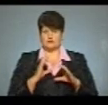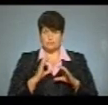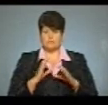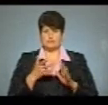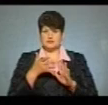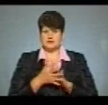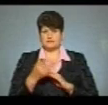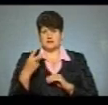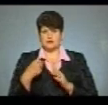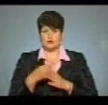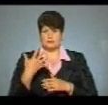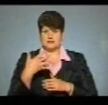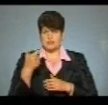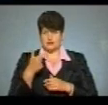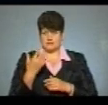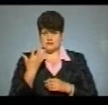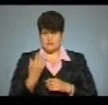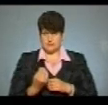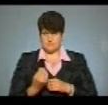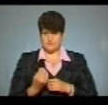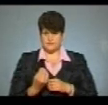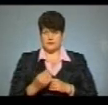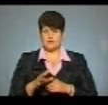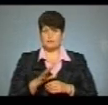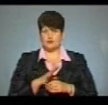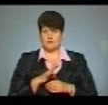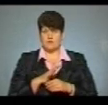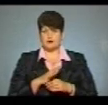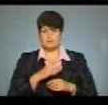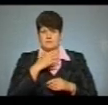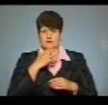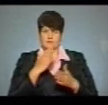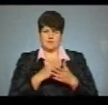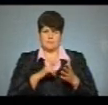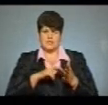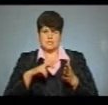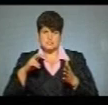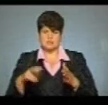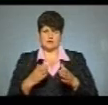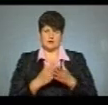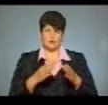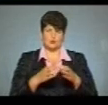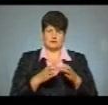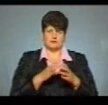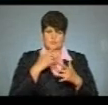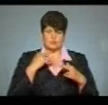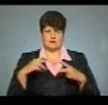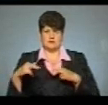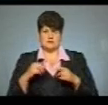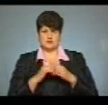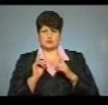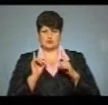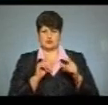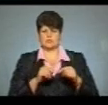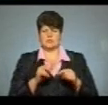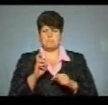50 гривень за день. В день маю ще інші пересядки, бо маю багато гуртків, такі як танці. Часто ще їжджу на БАМ, там